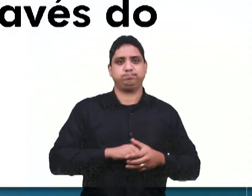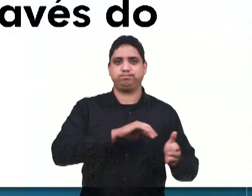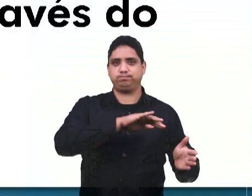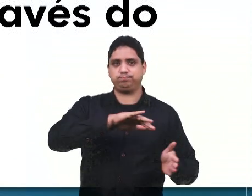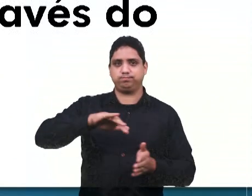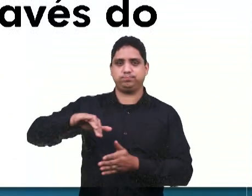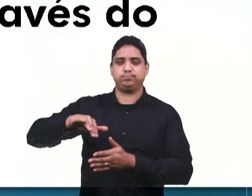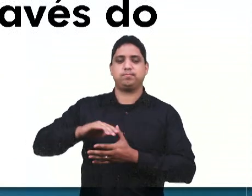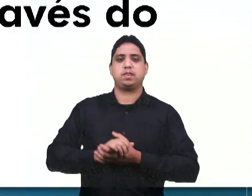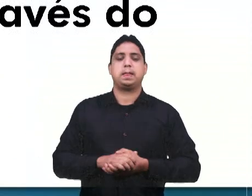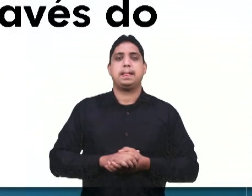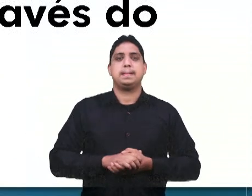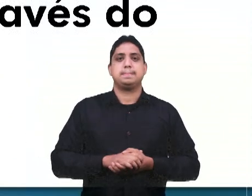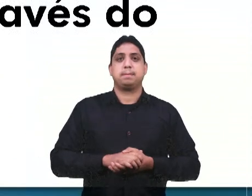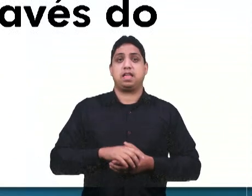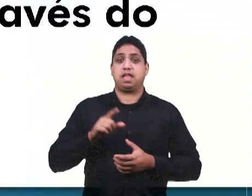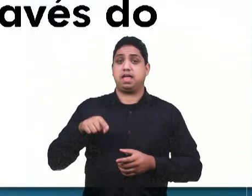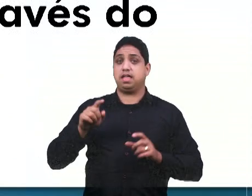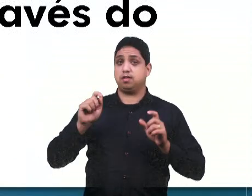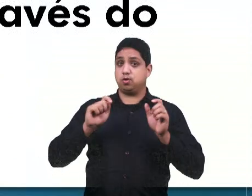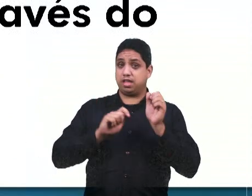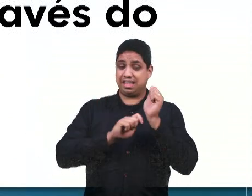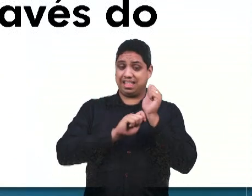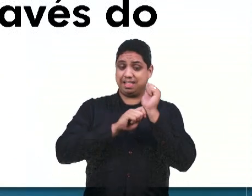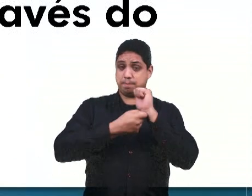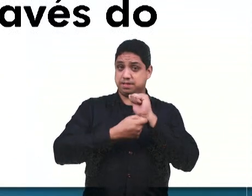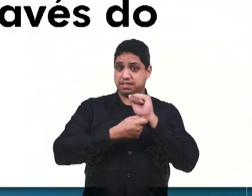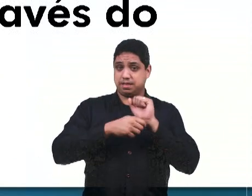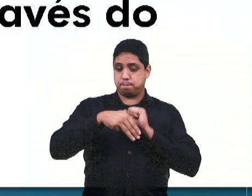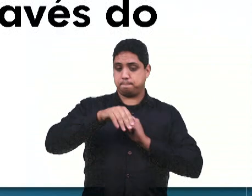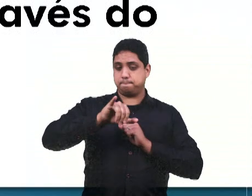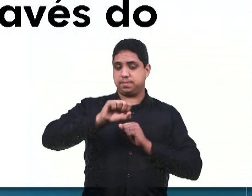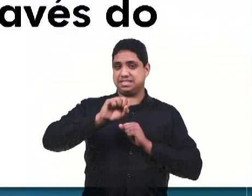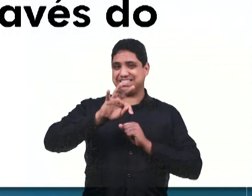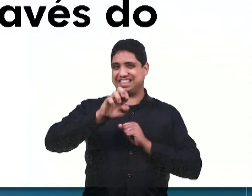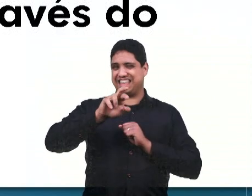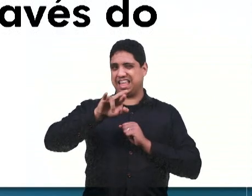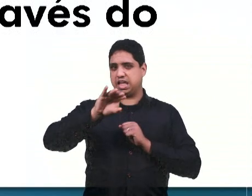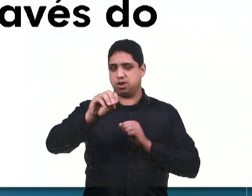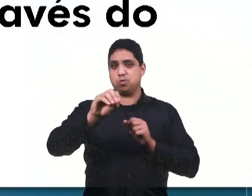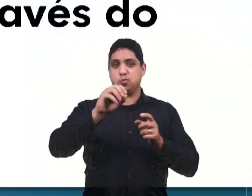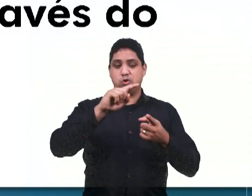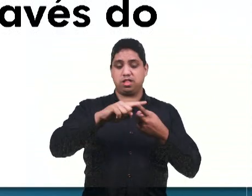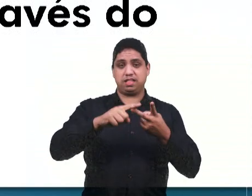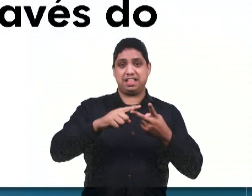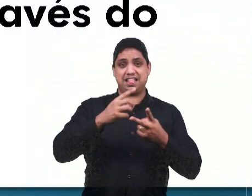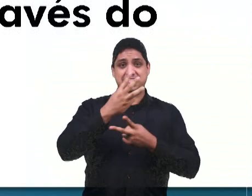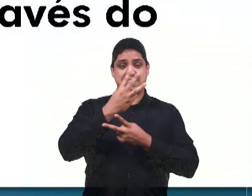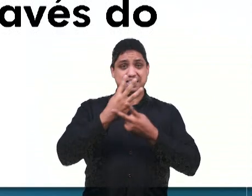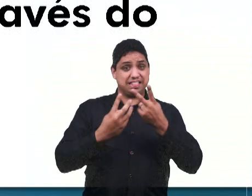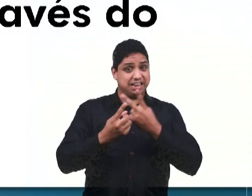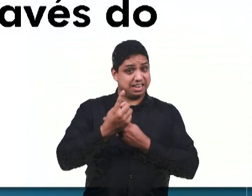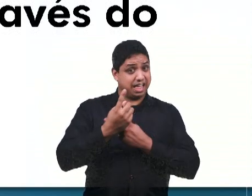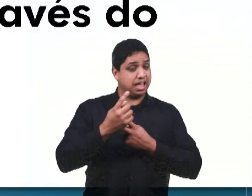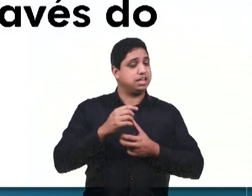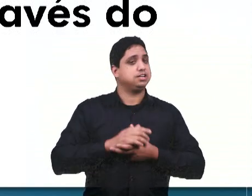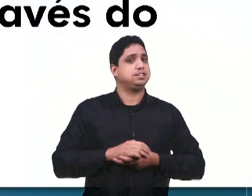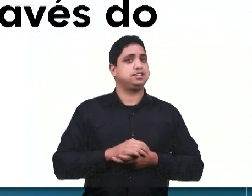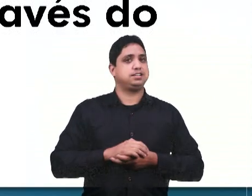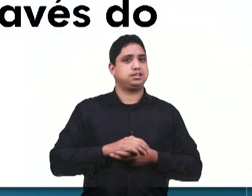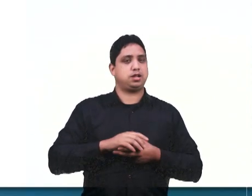travers du mystère. Voilà, c'est le mot-clé ici, mystère. Pour l'étude de cette semaine, c'est le mot mystère.